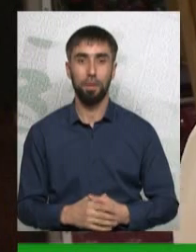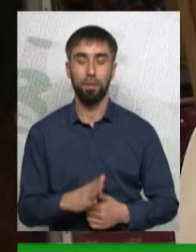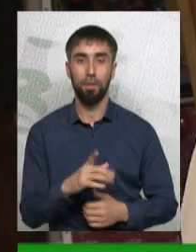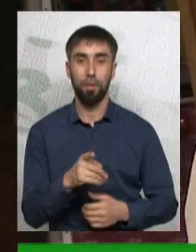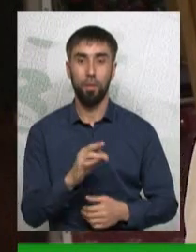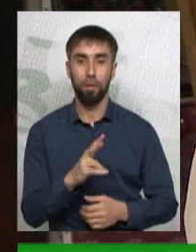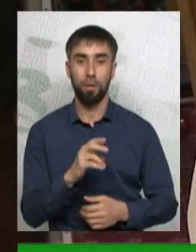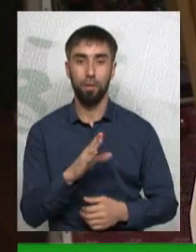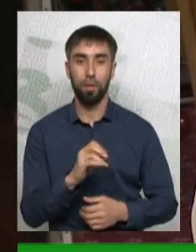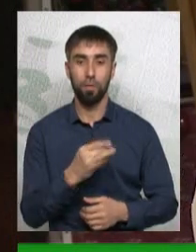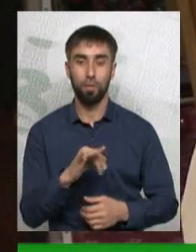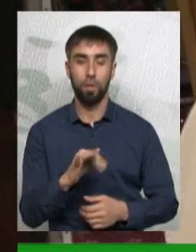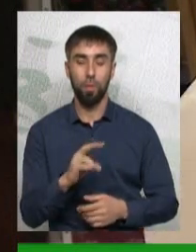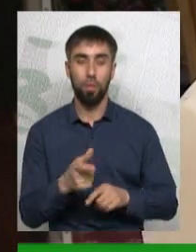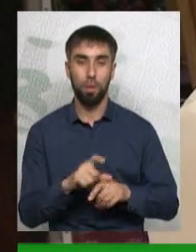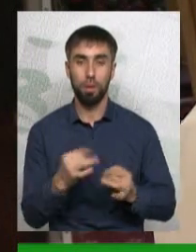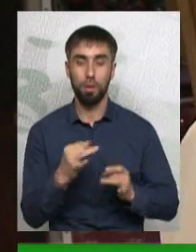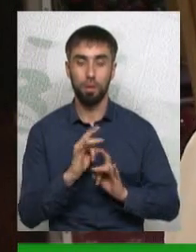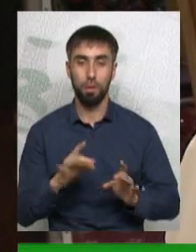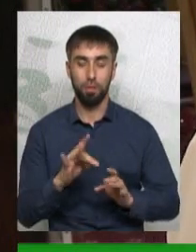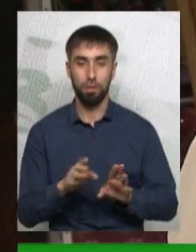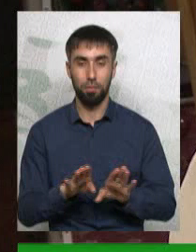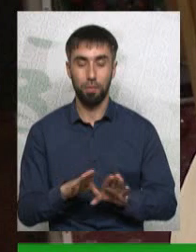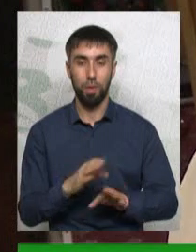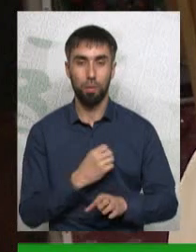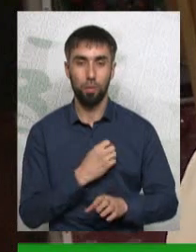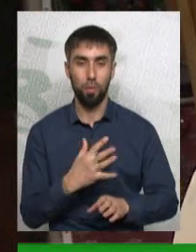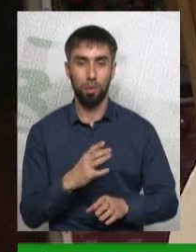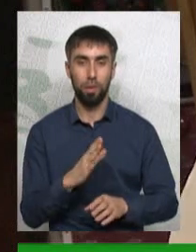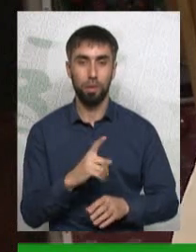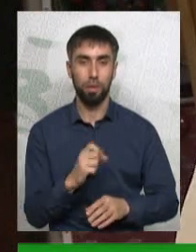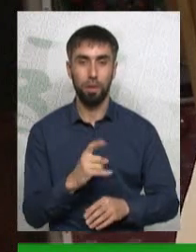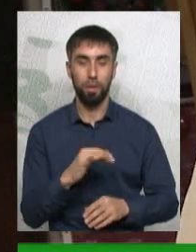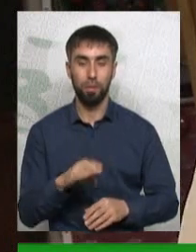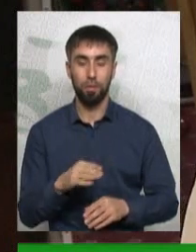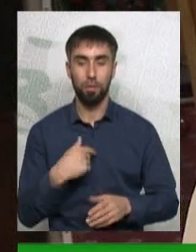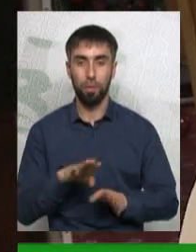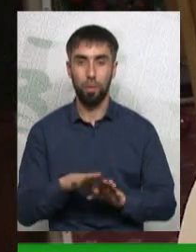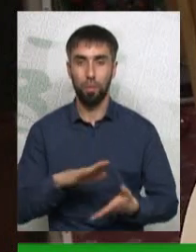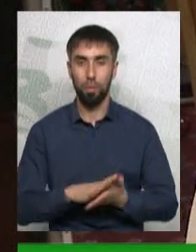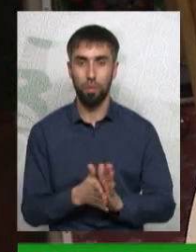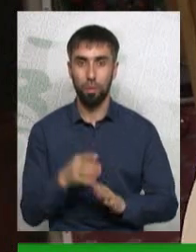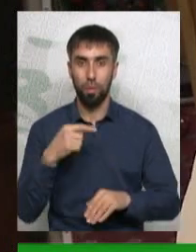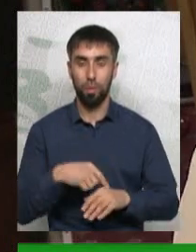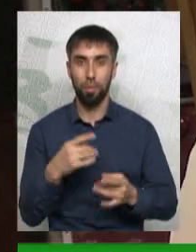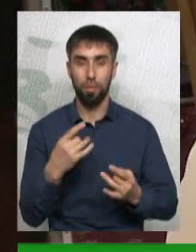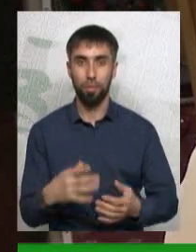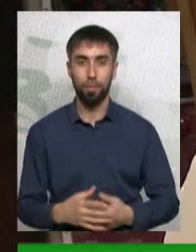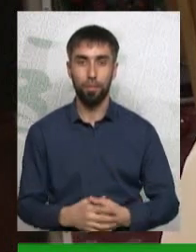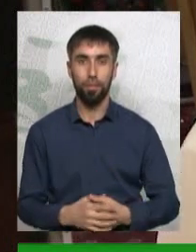Ведущий очень интересно рассказывает, просто захватывает дух. Просто мы оказались в такой атмосфере, просто